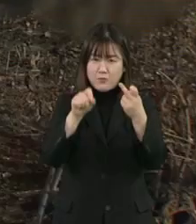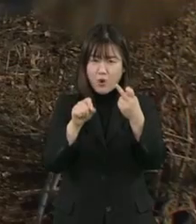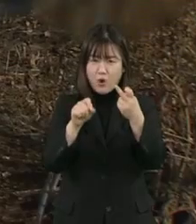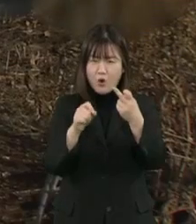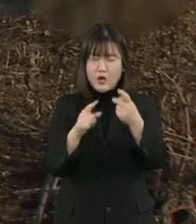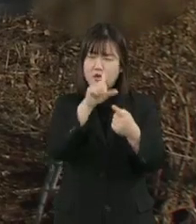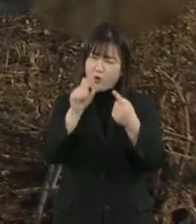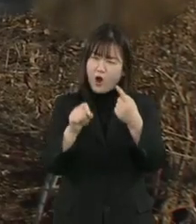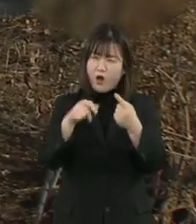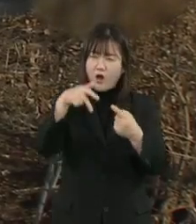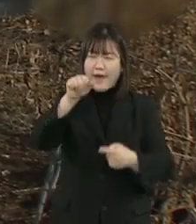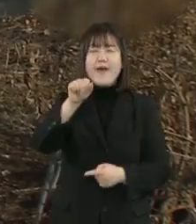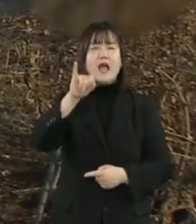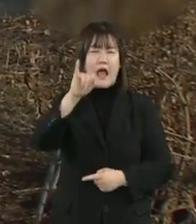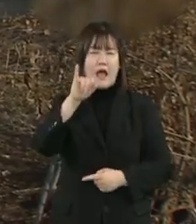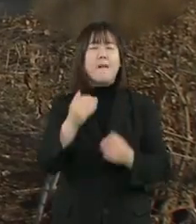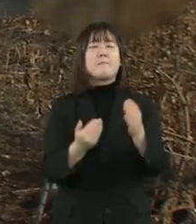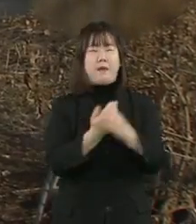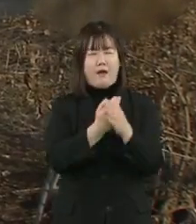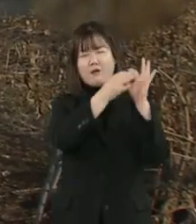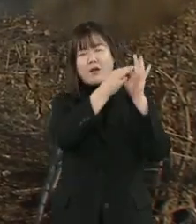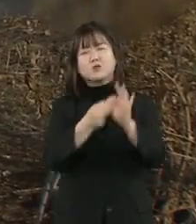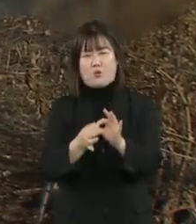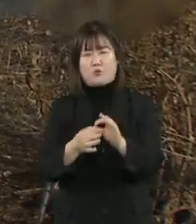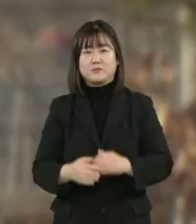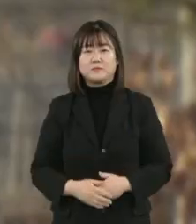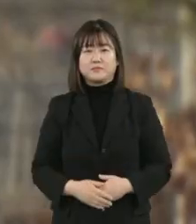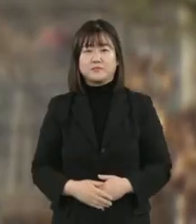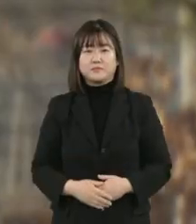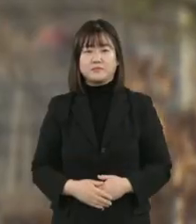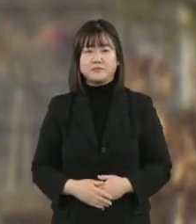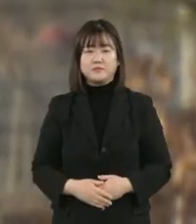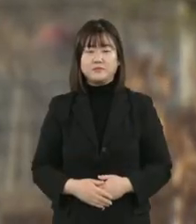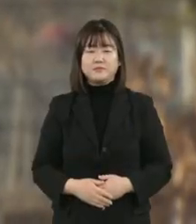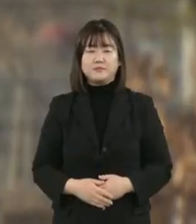지난달 등 조류인플루엔자 발생 이 이어지고 있습니다